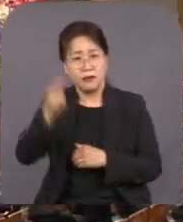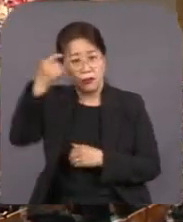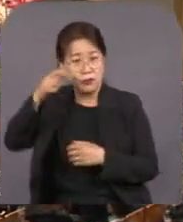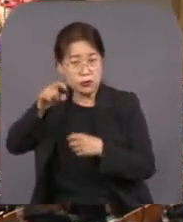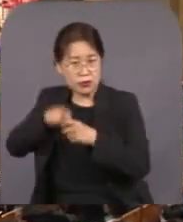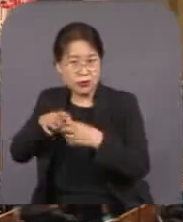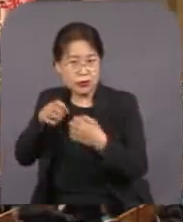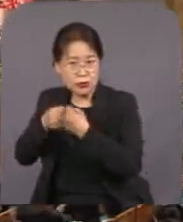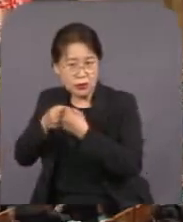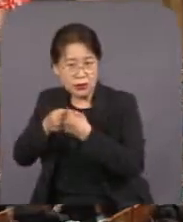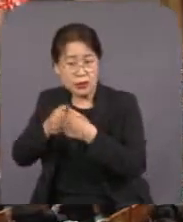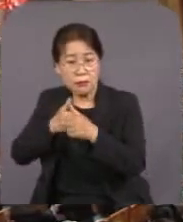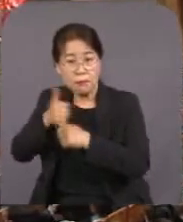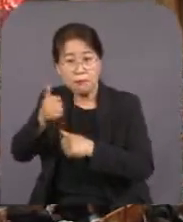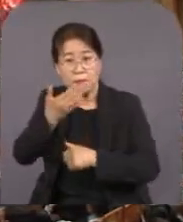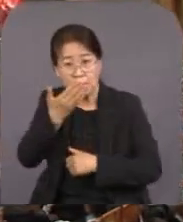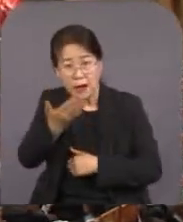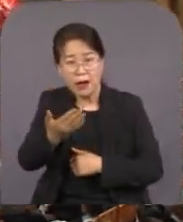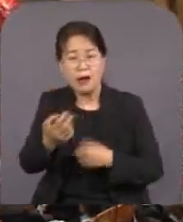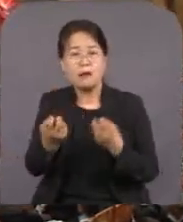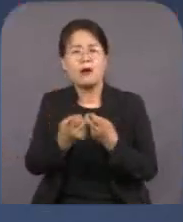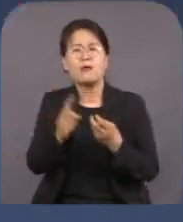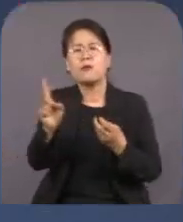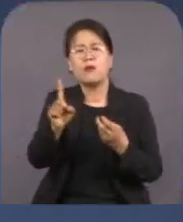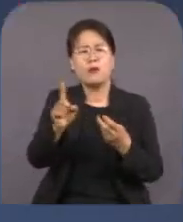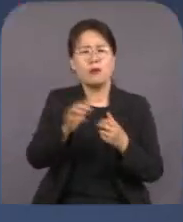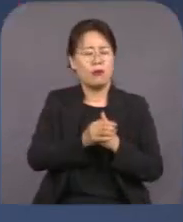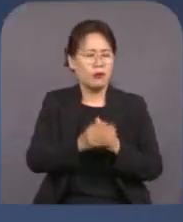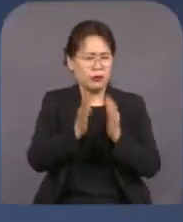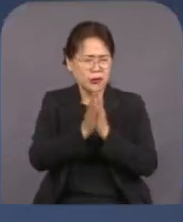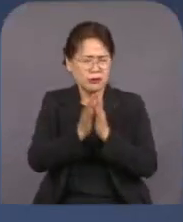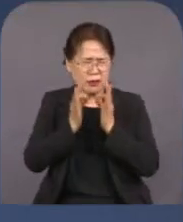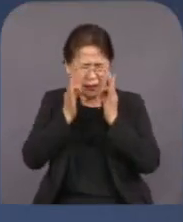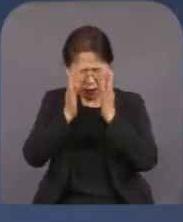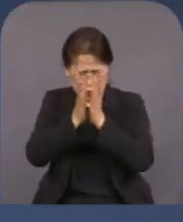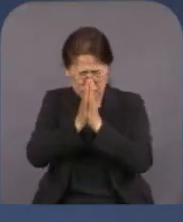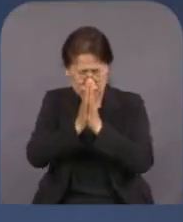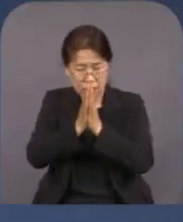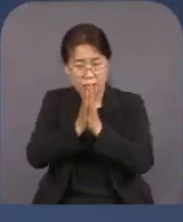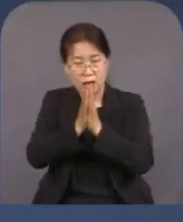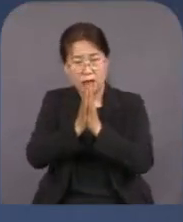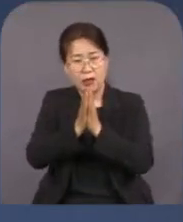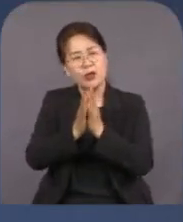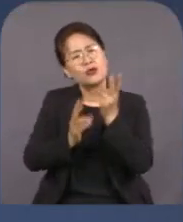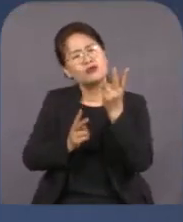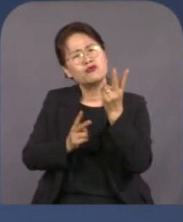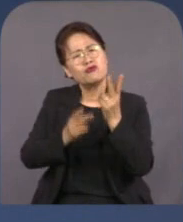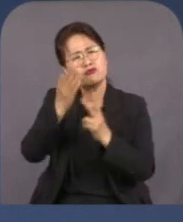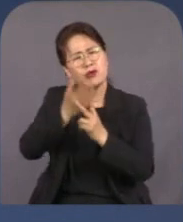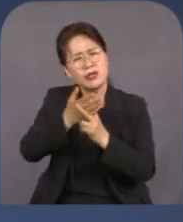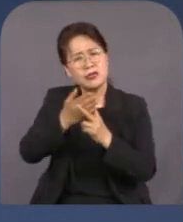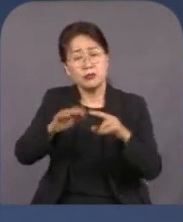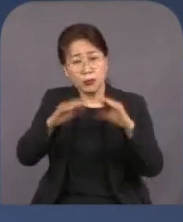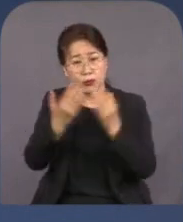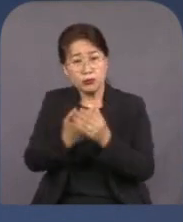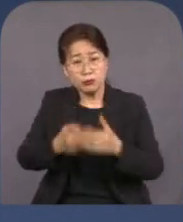전쟁에서 우리가 승리하려면이 기도와 간구가 다 필요하다는 거예요 왜냐하면이